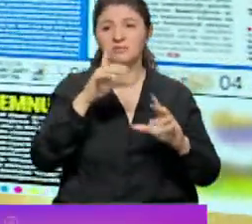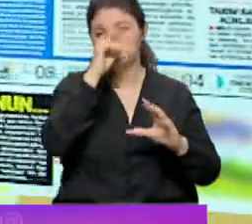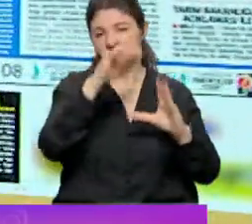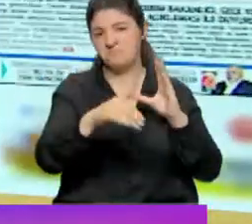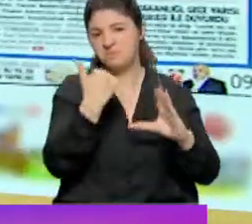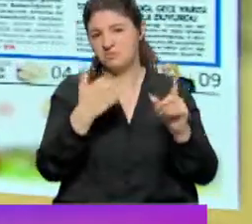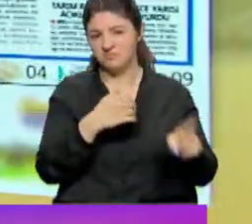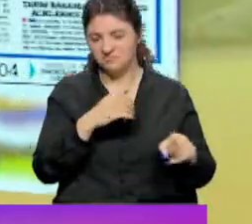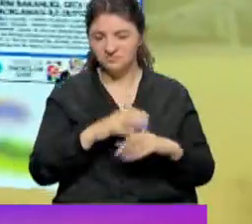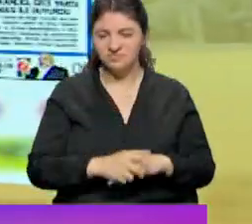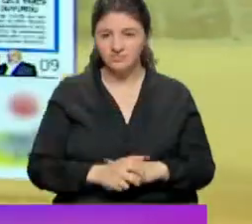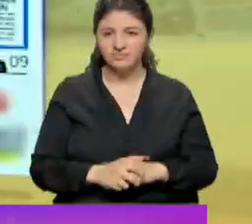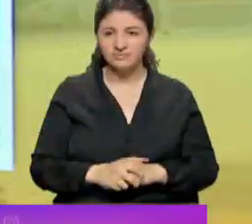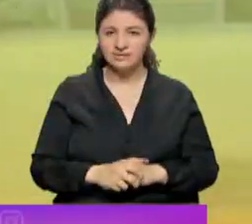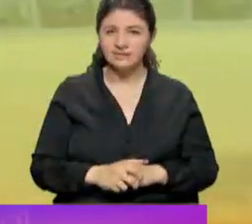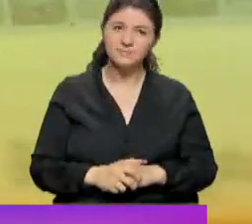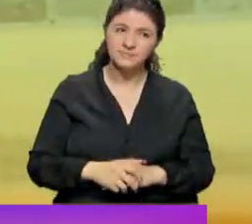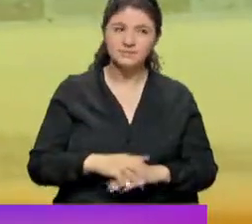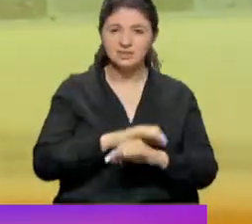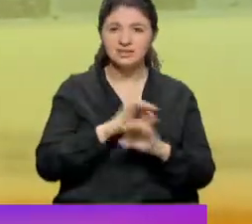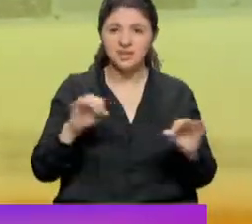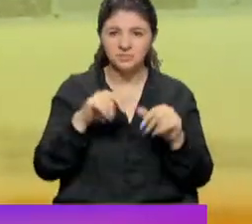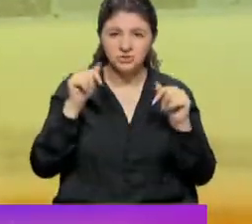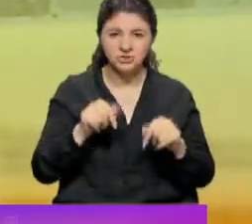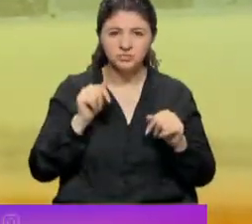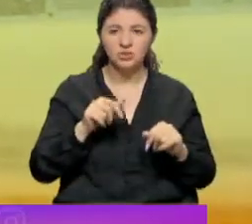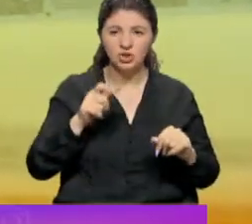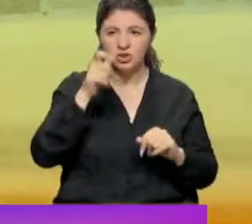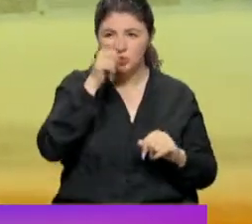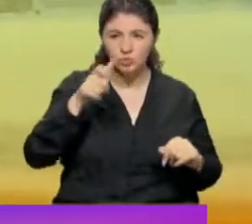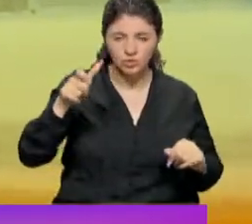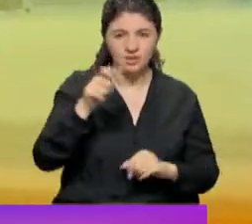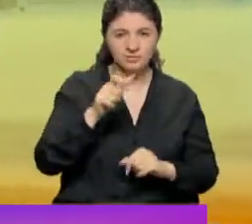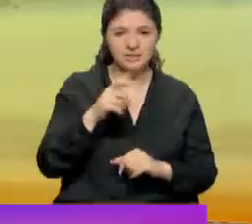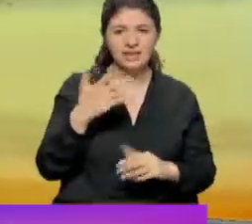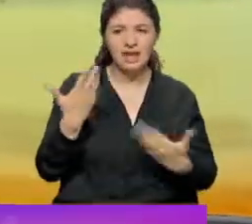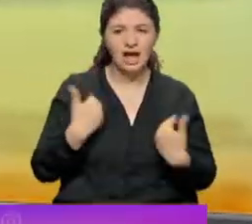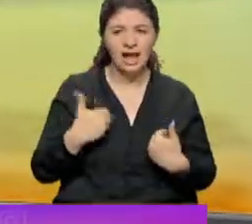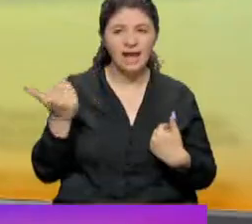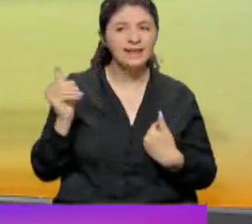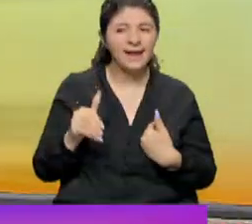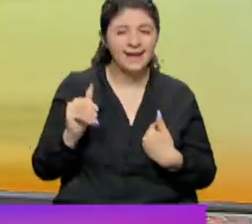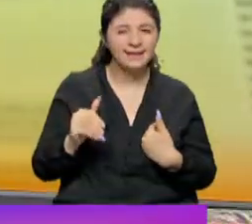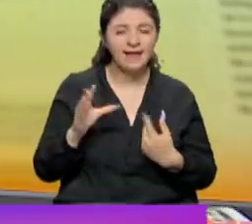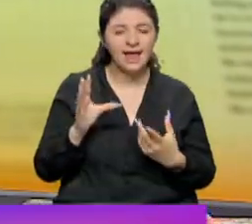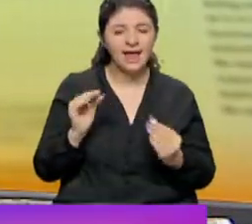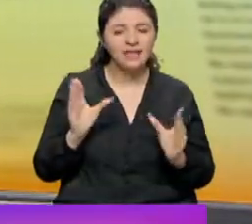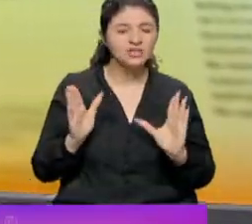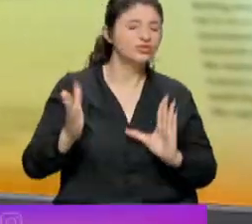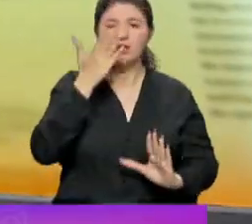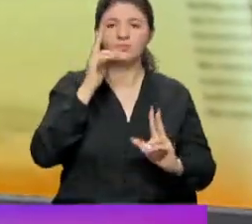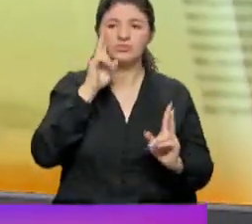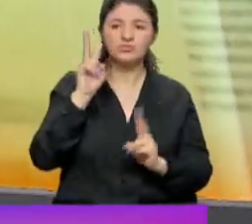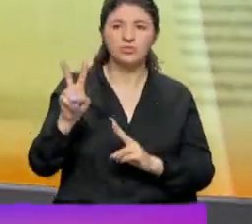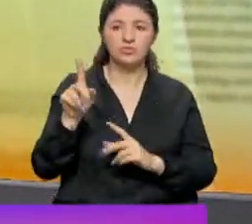Yağız Fiat Panda şimdi he ülkemizin ne hale geldiğinin en çarpıcı